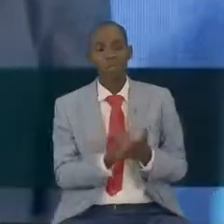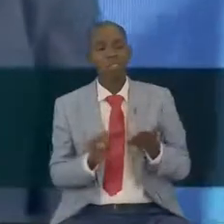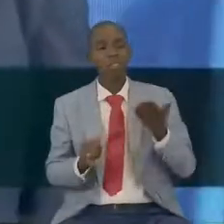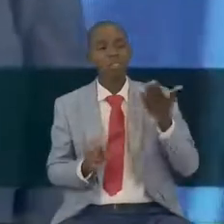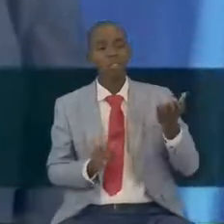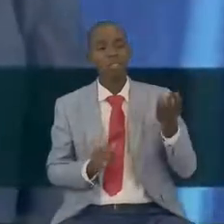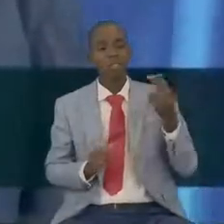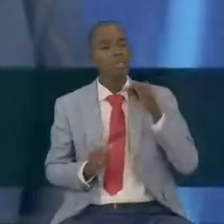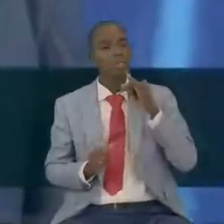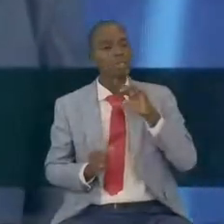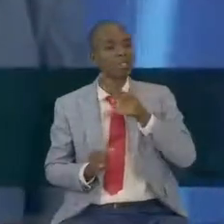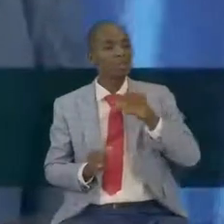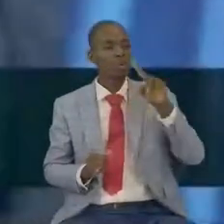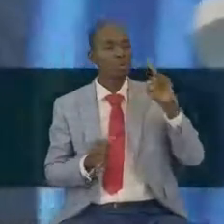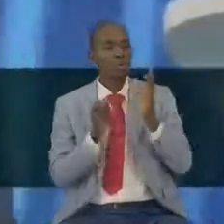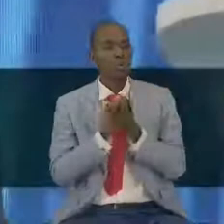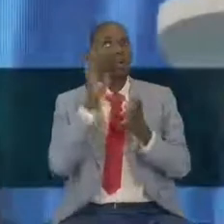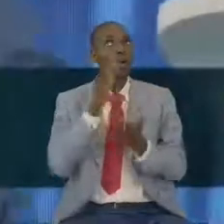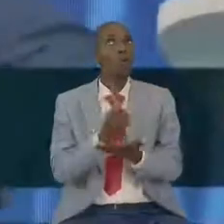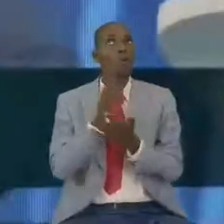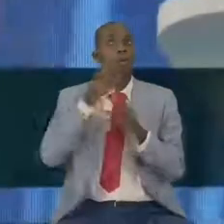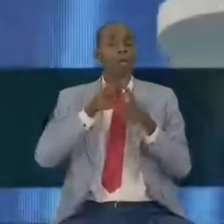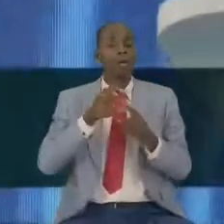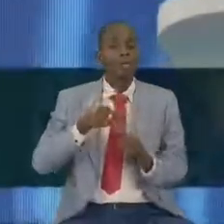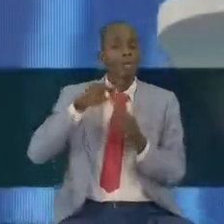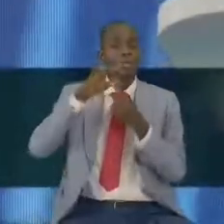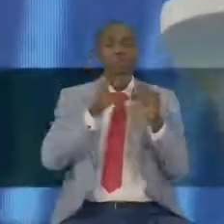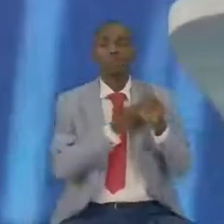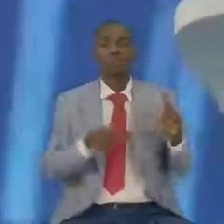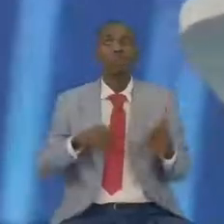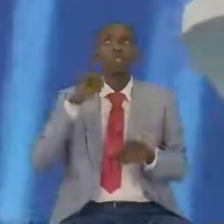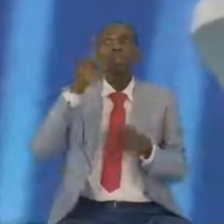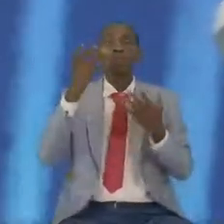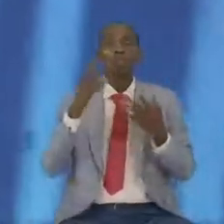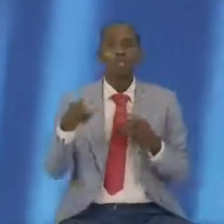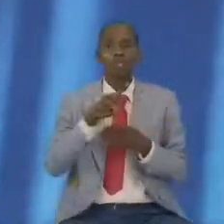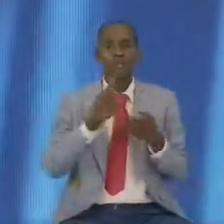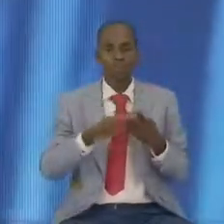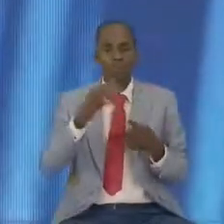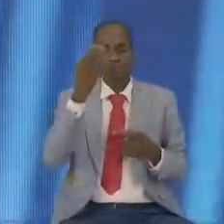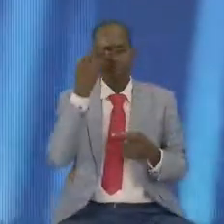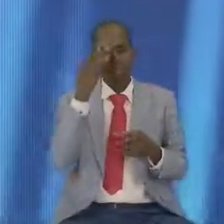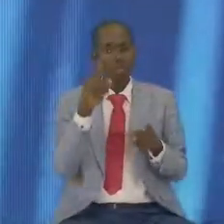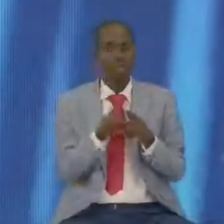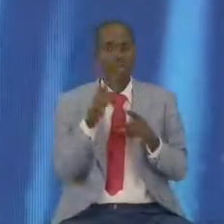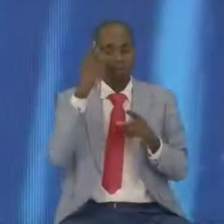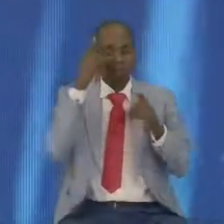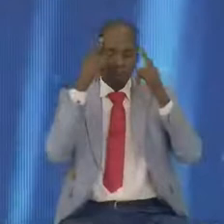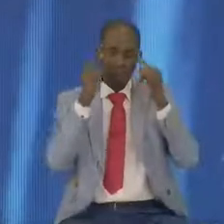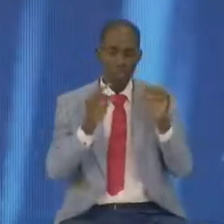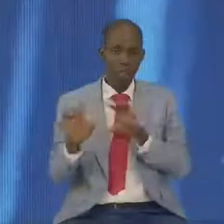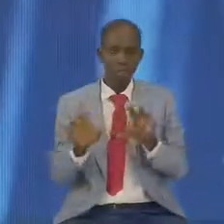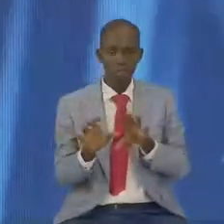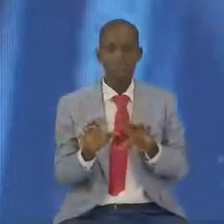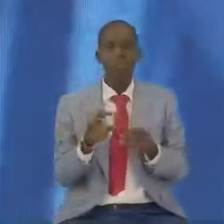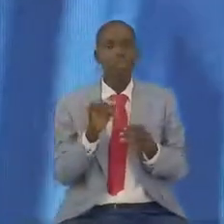qui pourra les aider, à moins que ce soit l'Éternel. Et ils voulaient que Moïse le fasse pour qu'il retourne à l'Éternel et